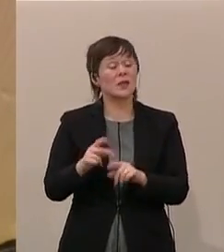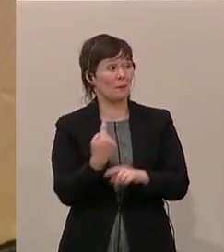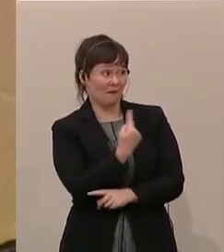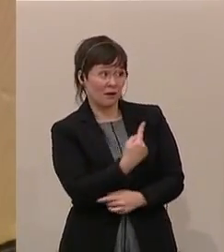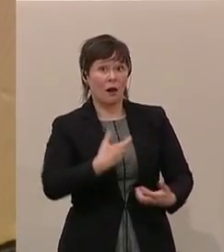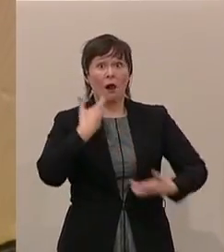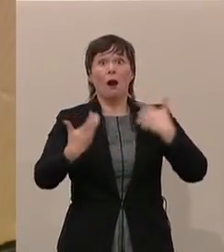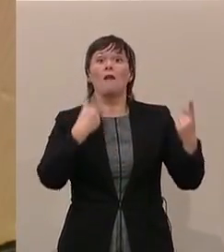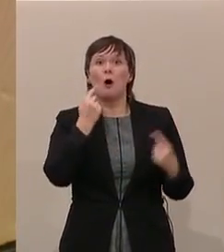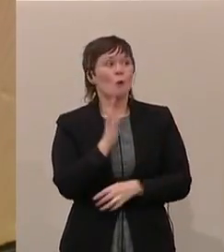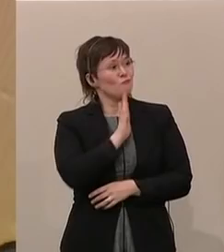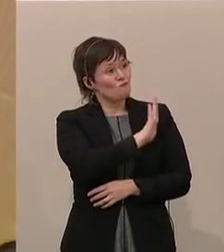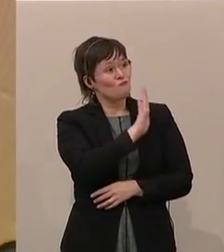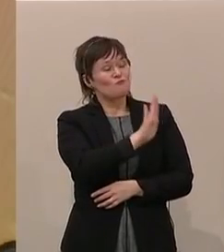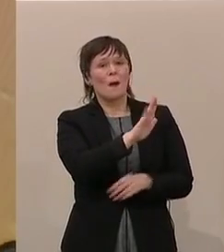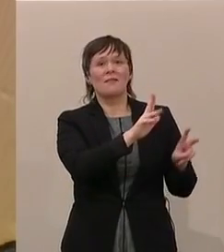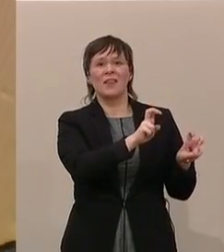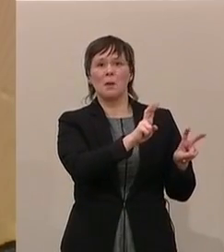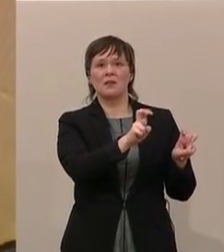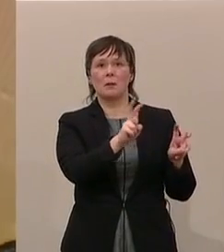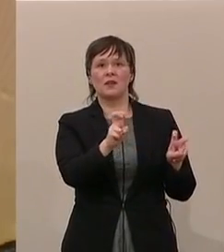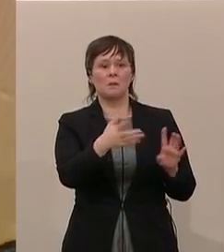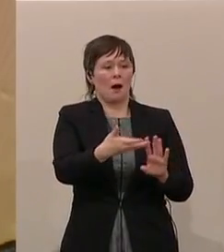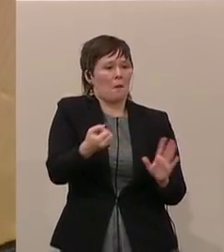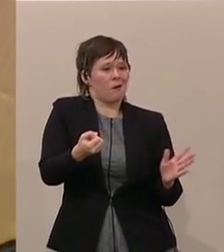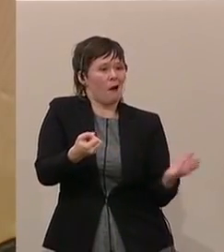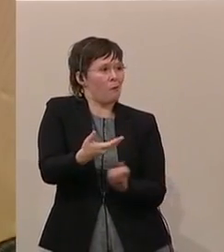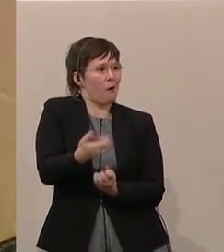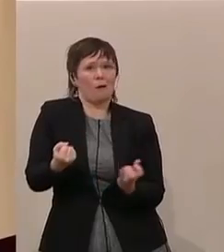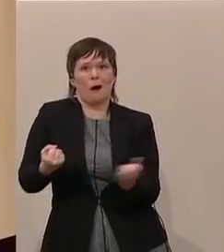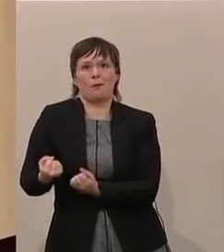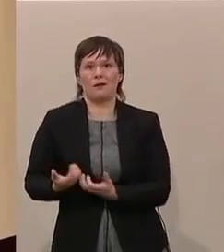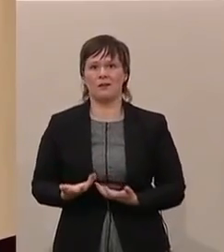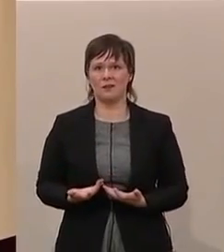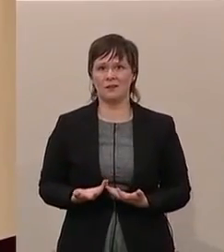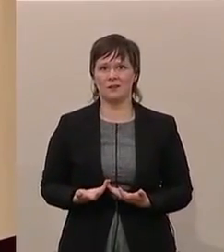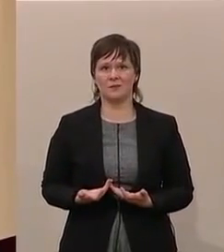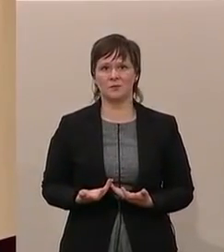die Fälle davon schwimmen. Ganz einfach. Die Fälle schwimmen Ihnen davon.